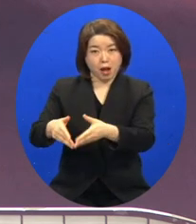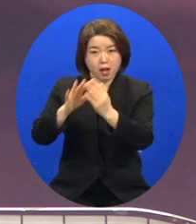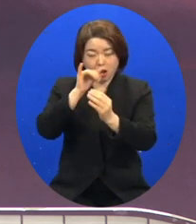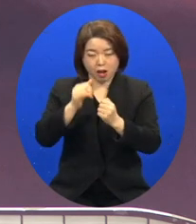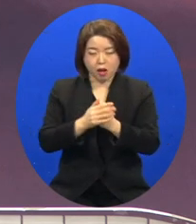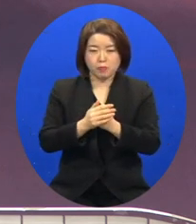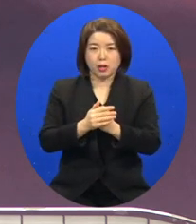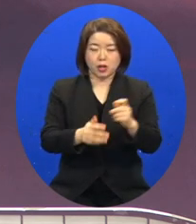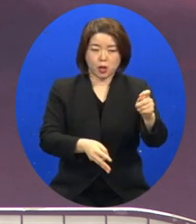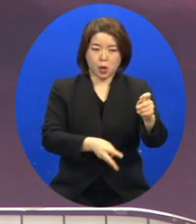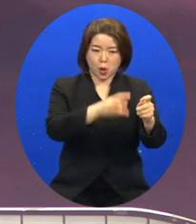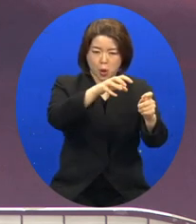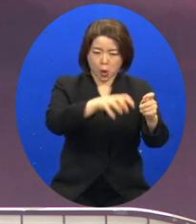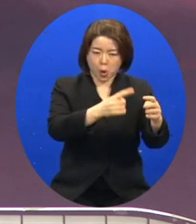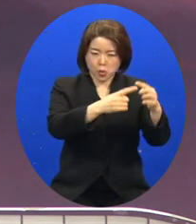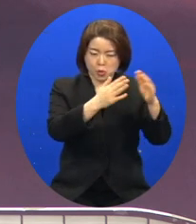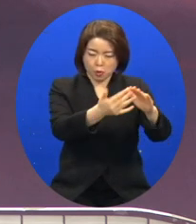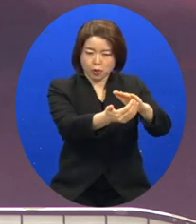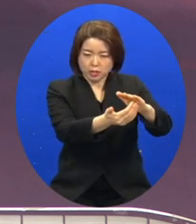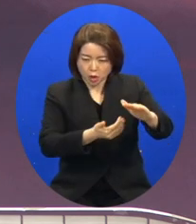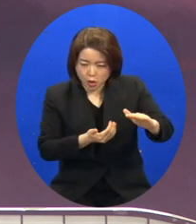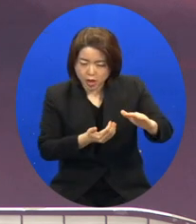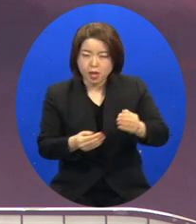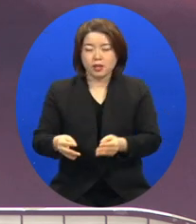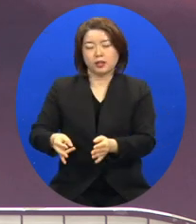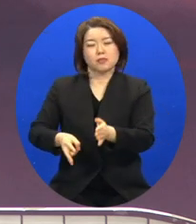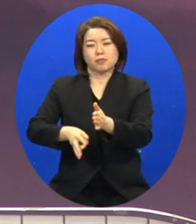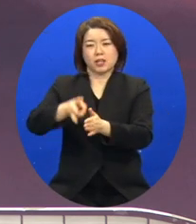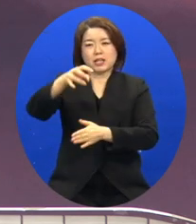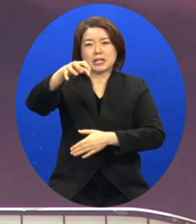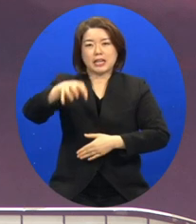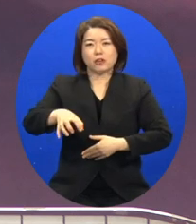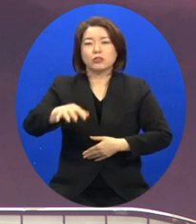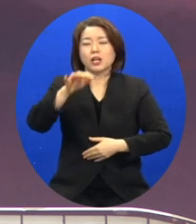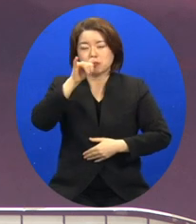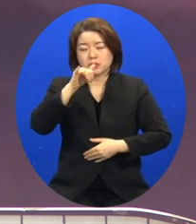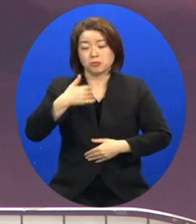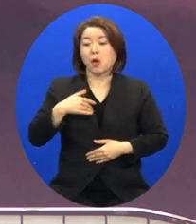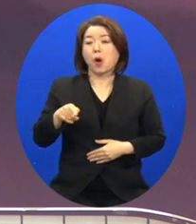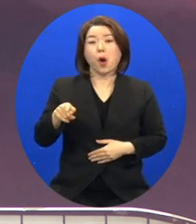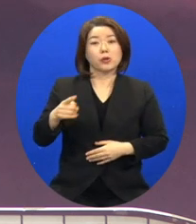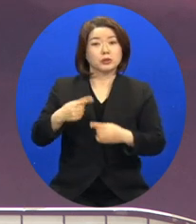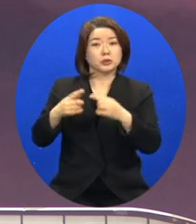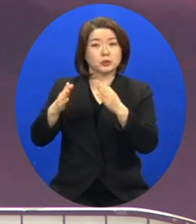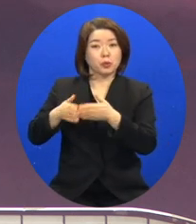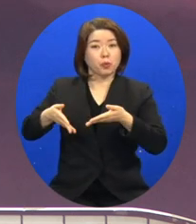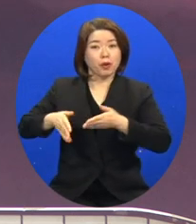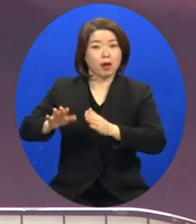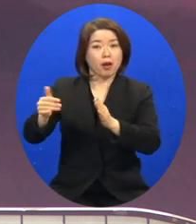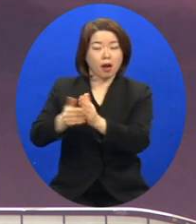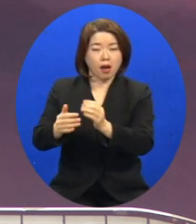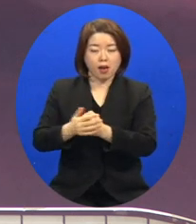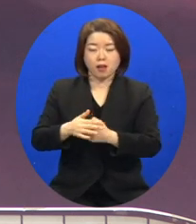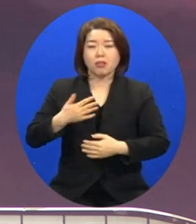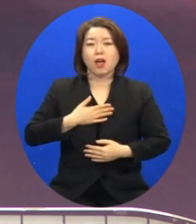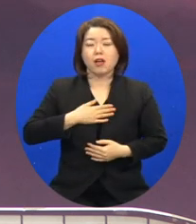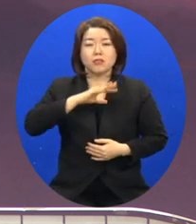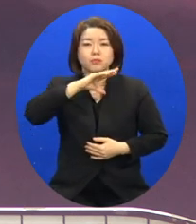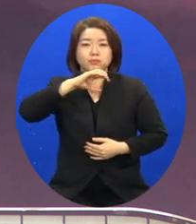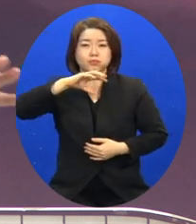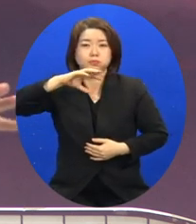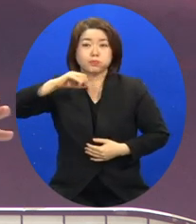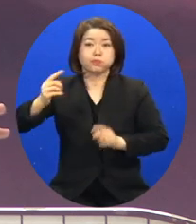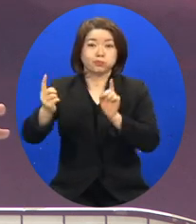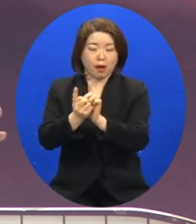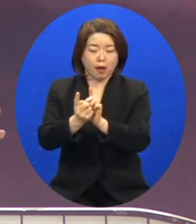예루살렘 교회가 생겼어 나는 게 표 4 정교회 출신이야 나는 베드로를 만났다고 베드로 교회